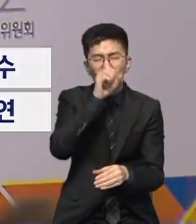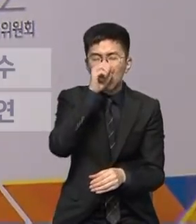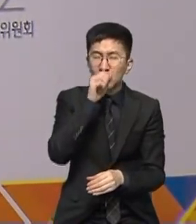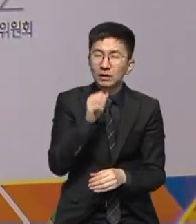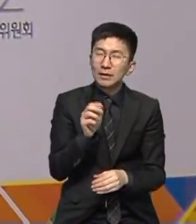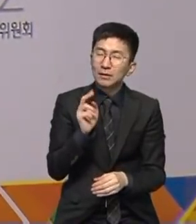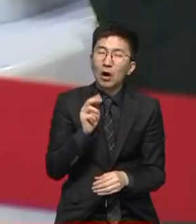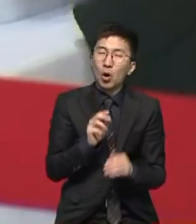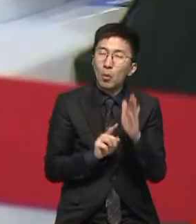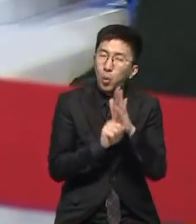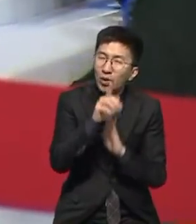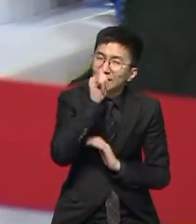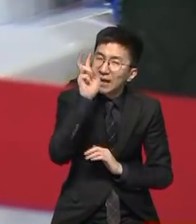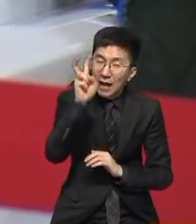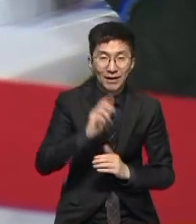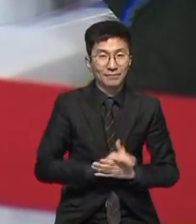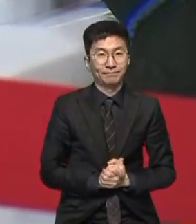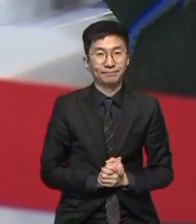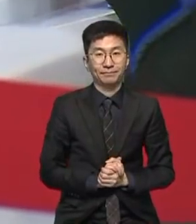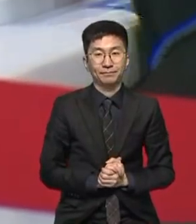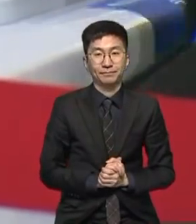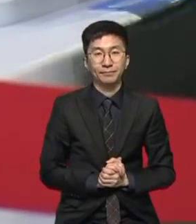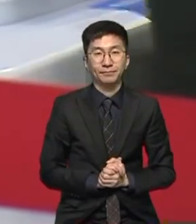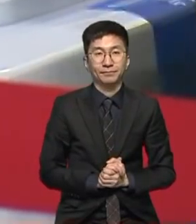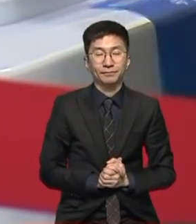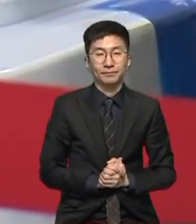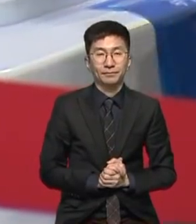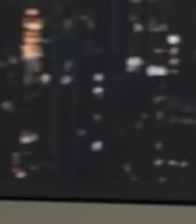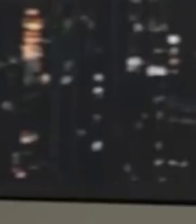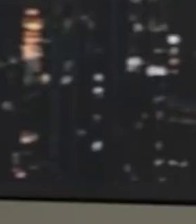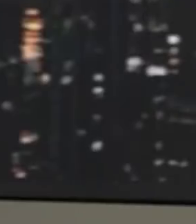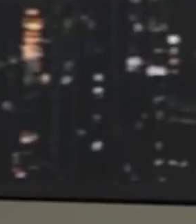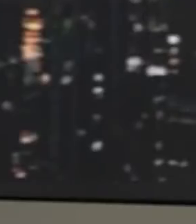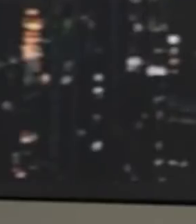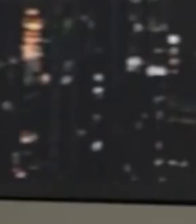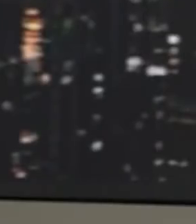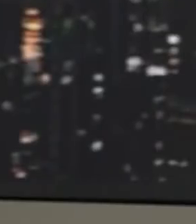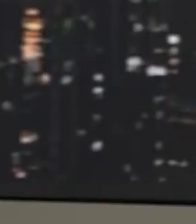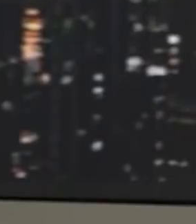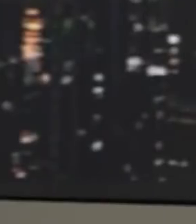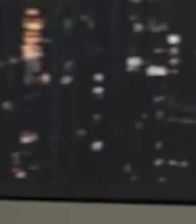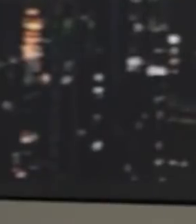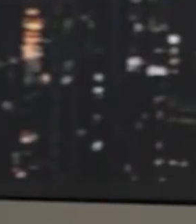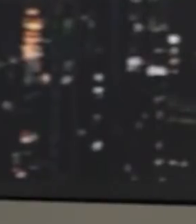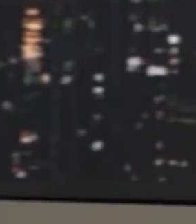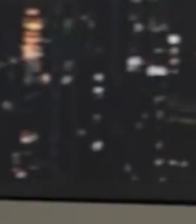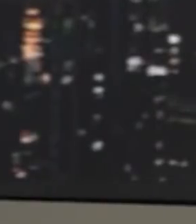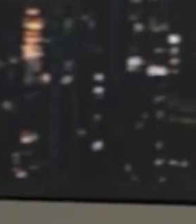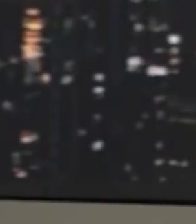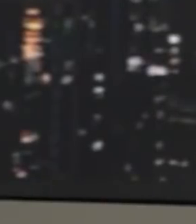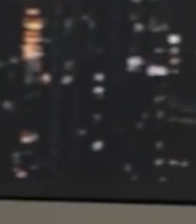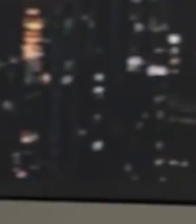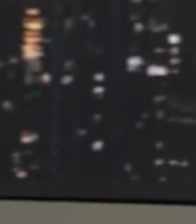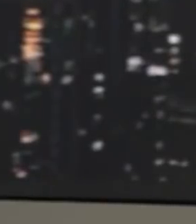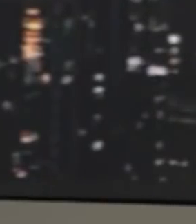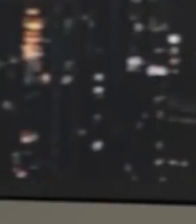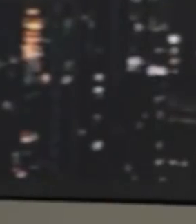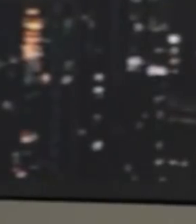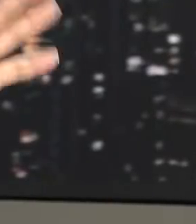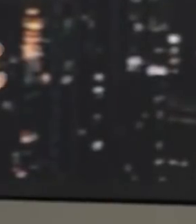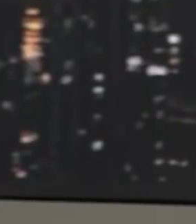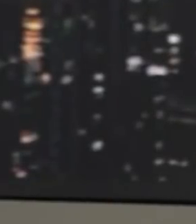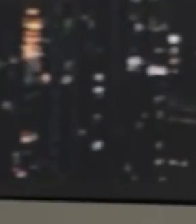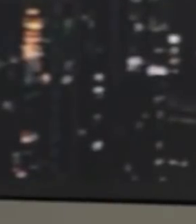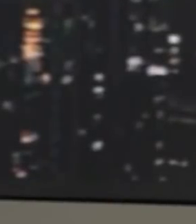선관위는 전망했습니다. SBS 고정현입니다. 네, 안녕하십니까. 김현우입니다. 더 많은 뉴스와 라이브 이벤트를 보고